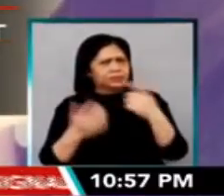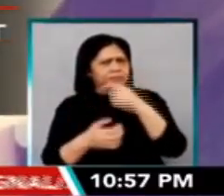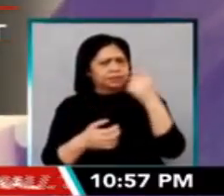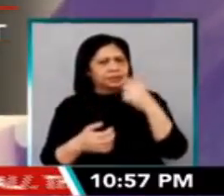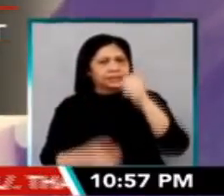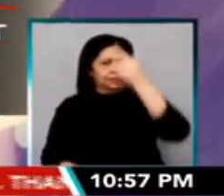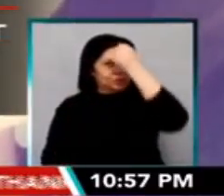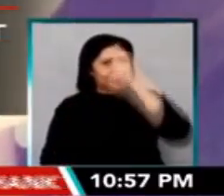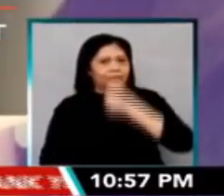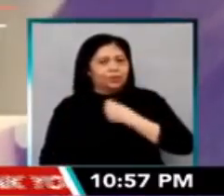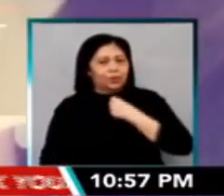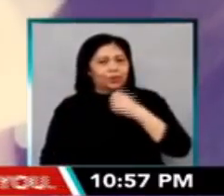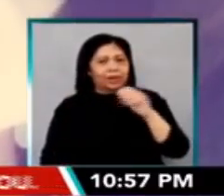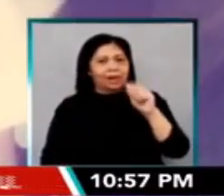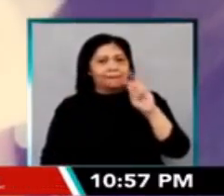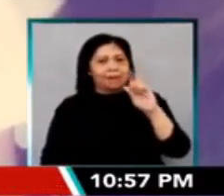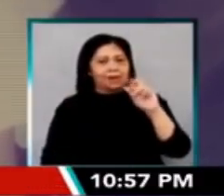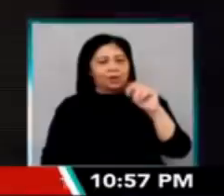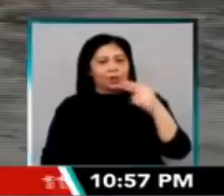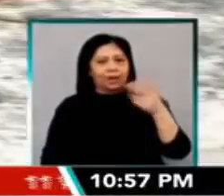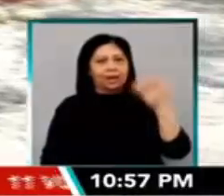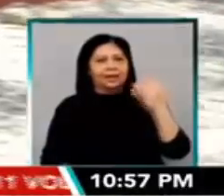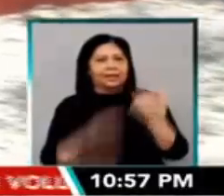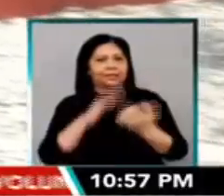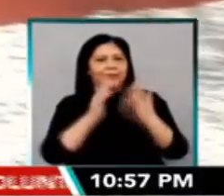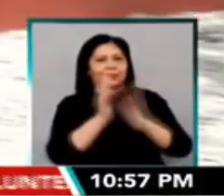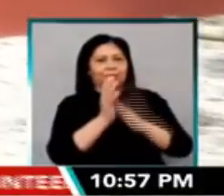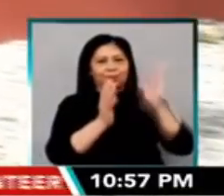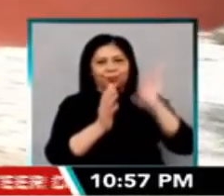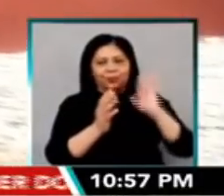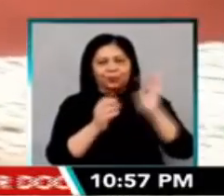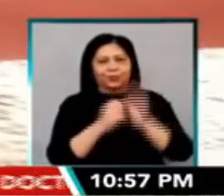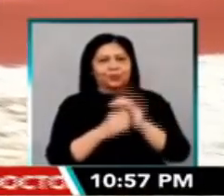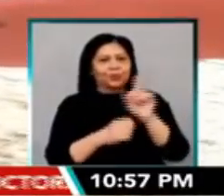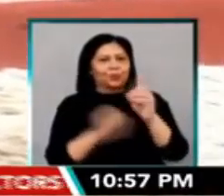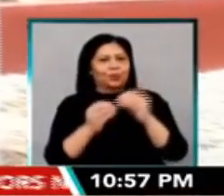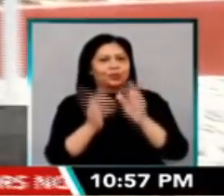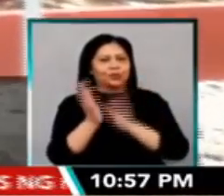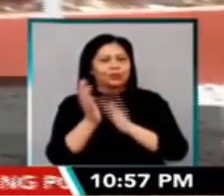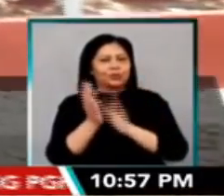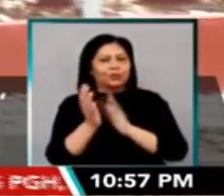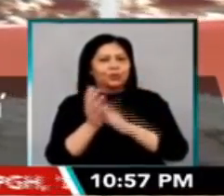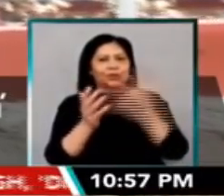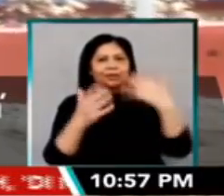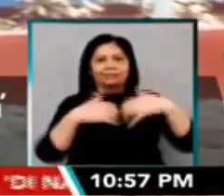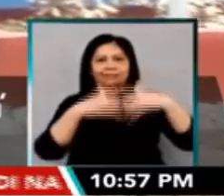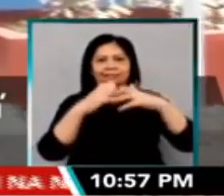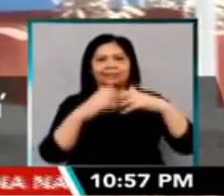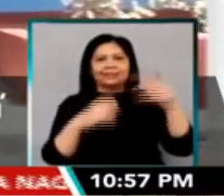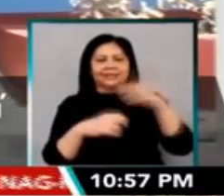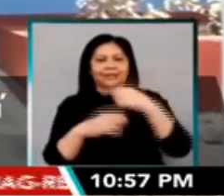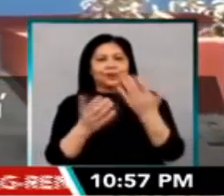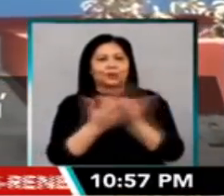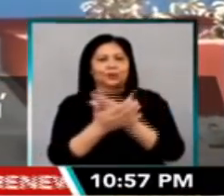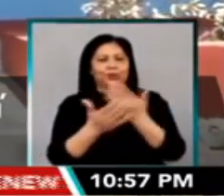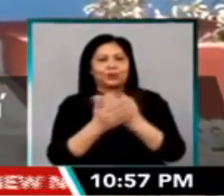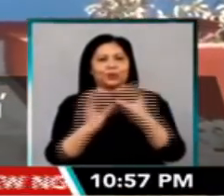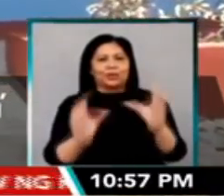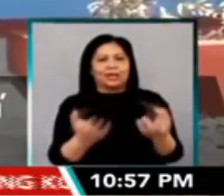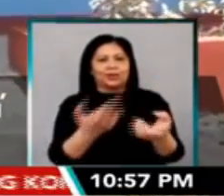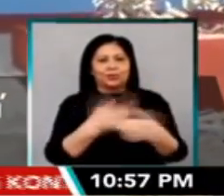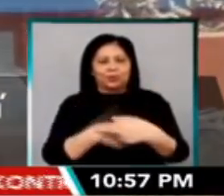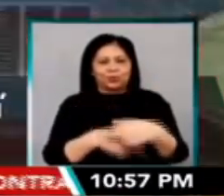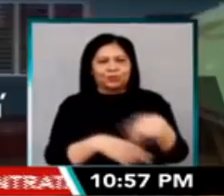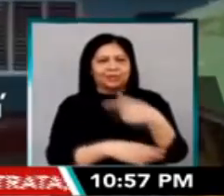sa Abaryongan Uneg Elementary School, isa sa mga eskwelahang pinagawan ng mga bagong classrooms ng GMA